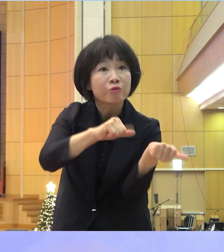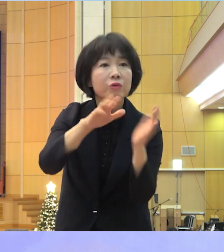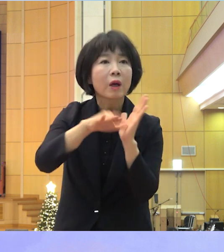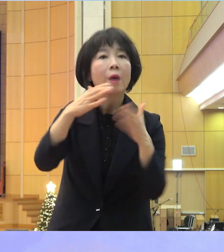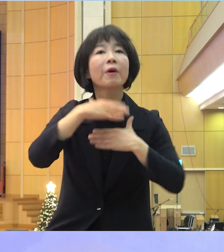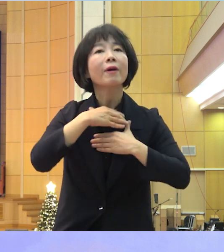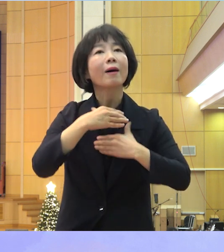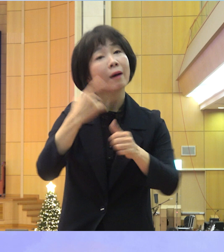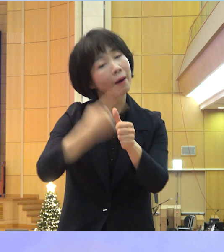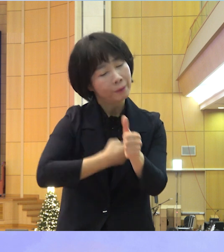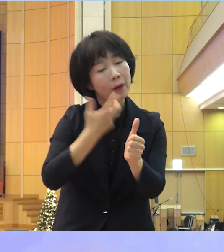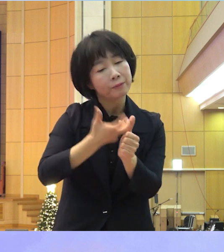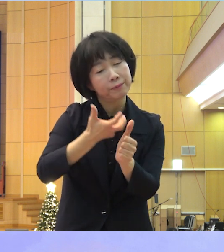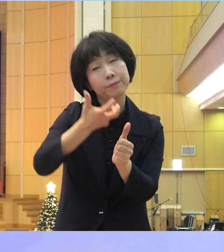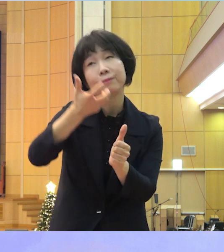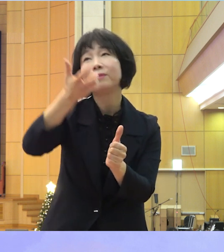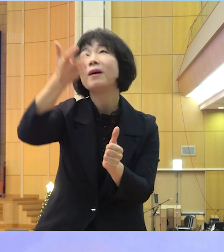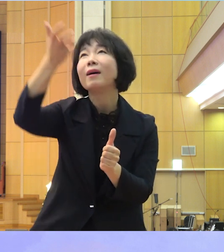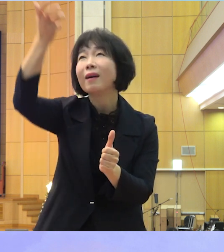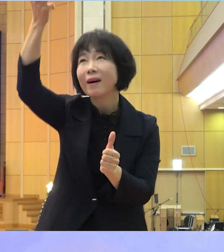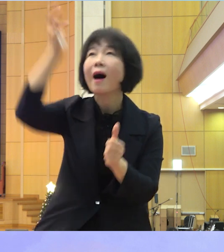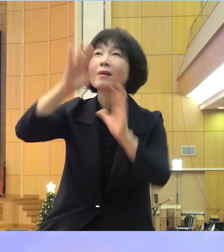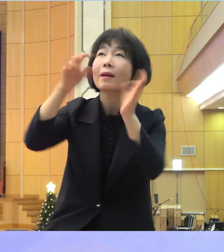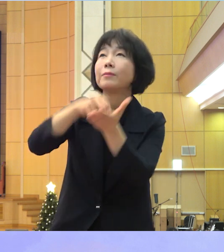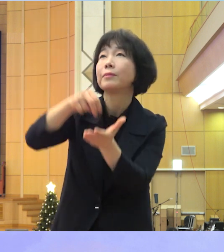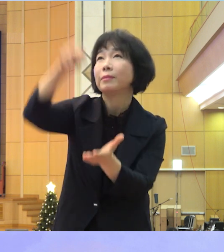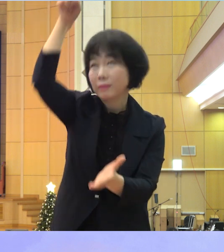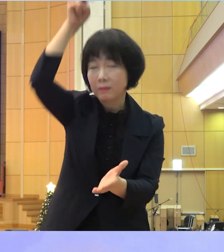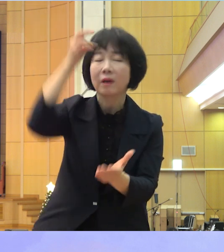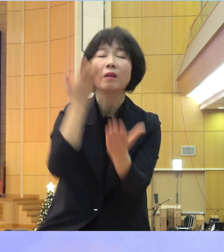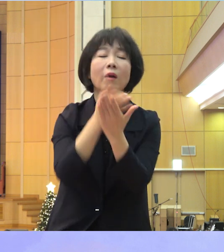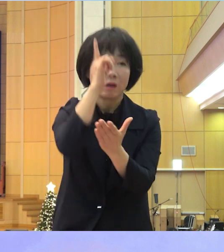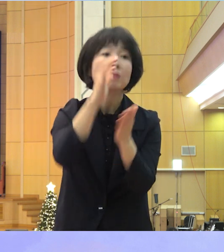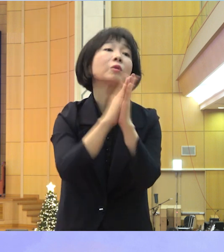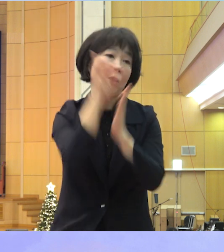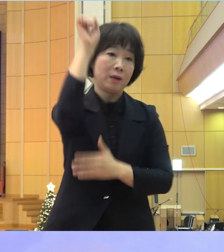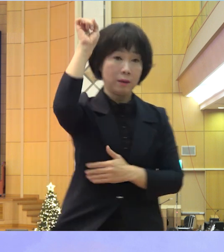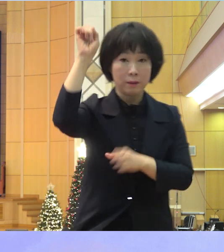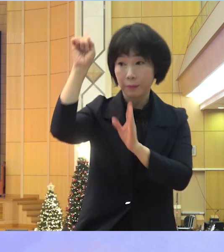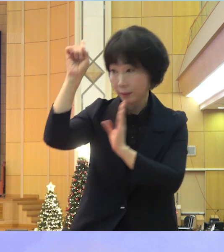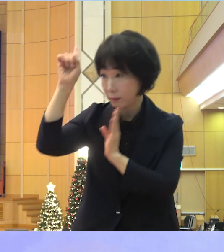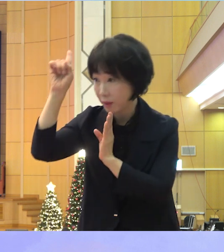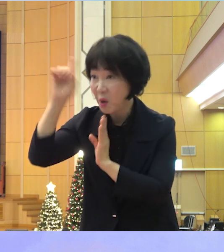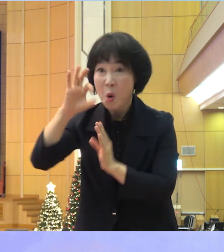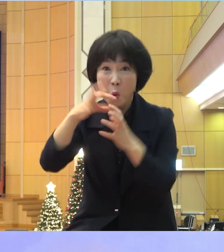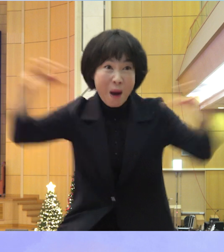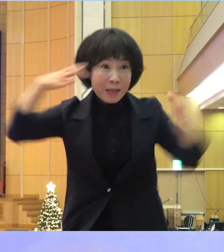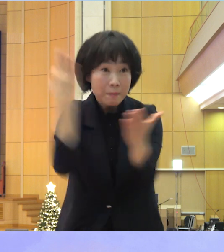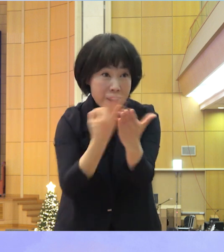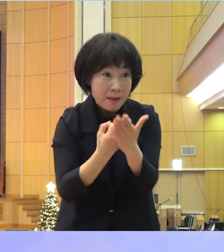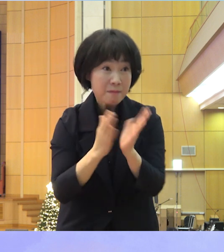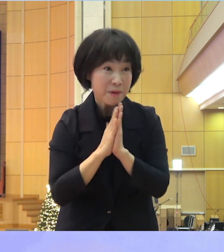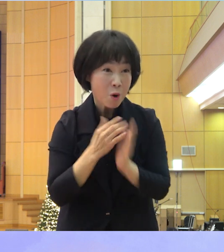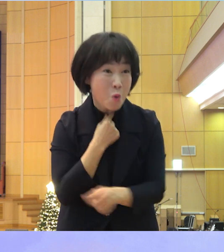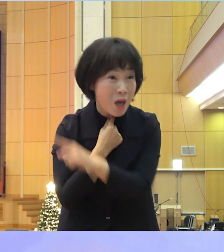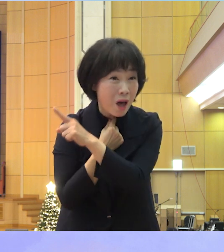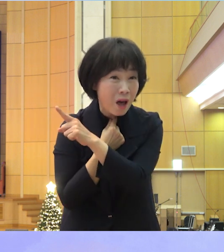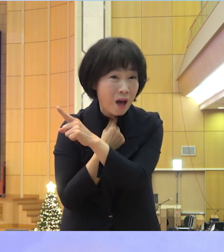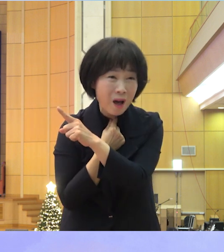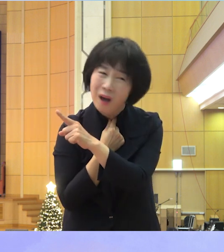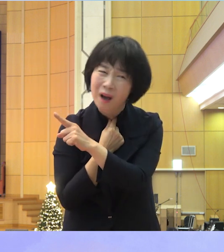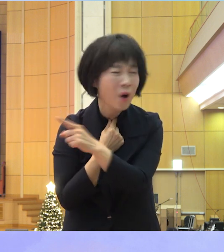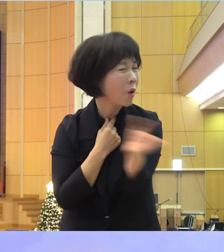이렇게 인생은 태어날 때부터 고난으로 태어났고 고난 받고 고생하다가